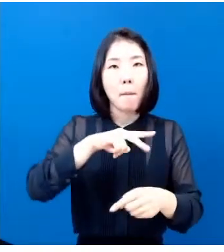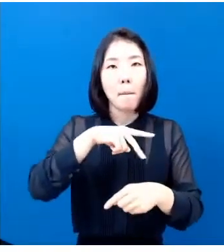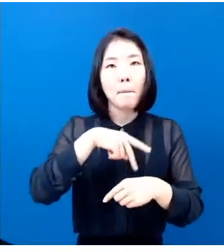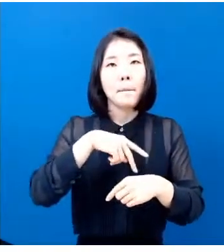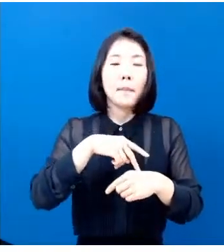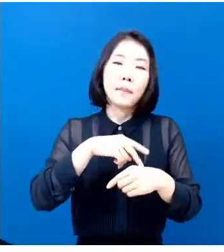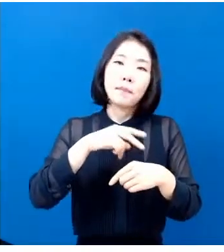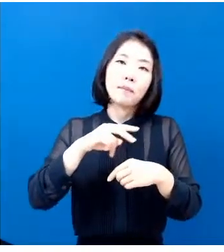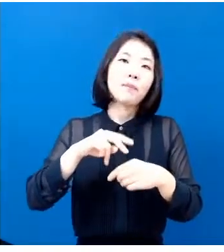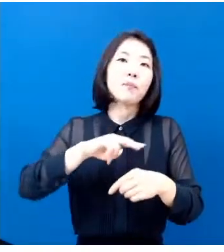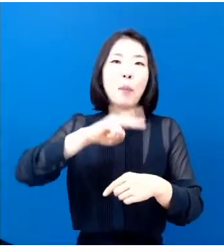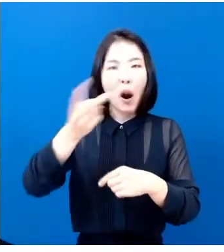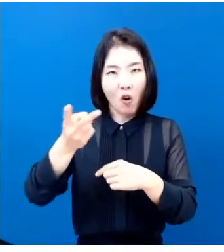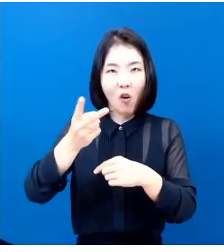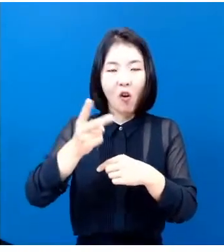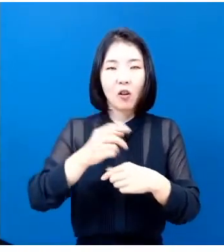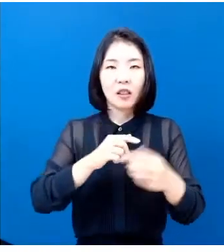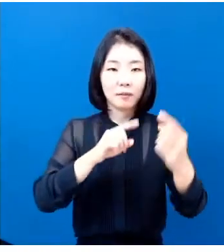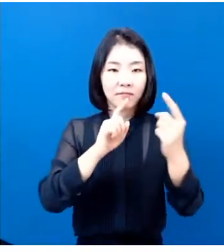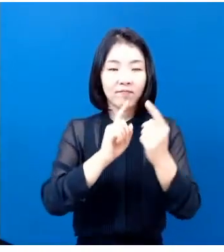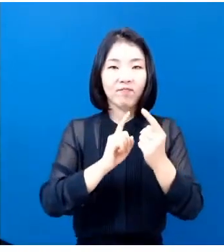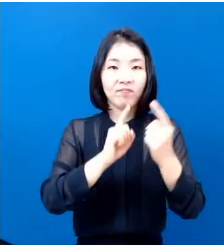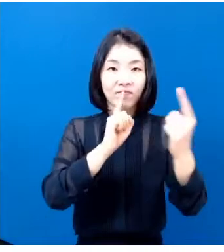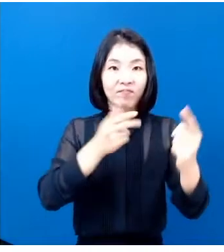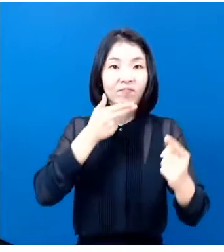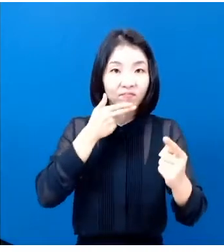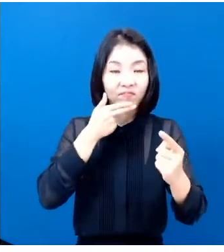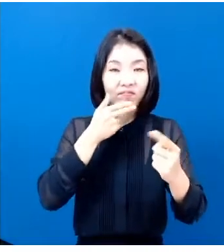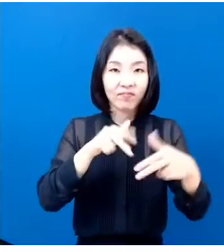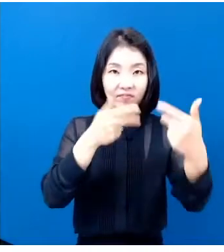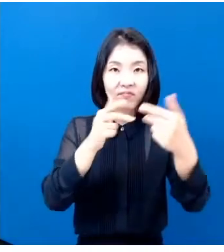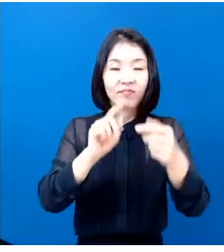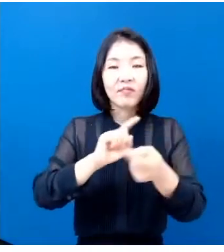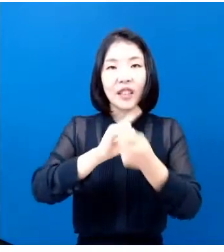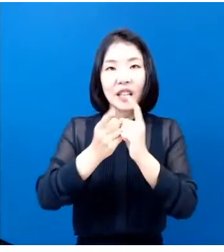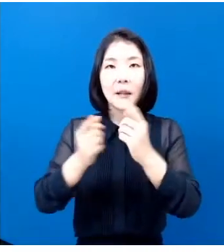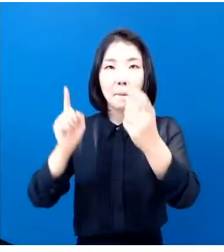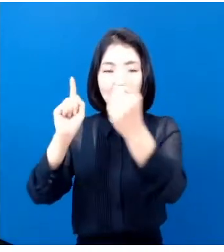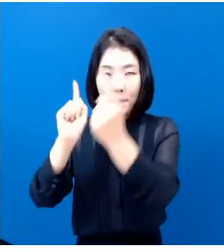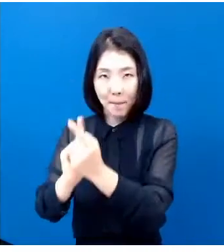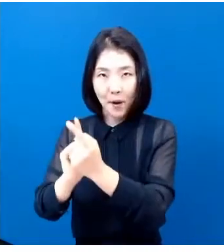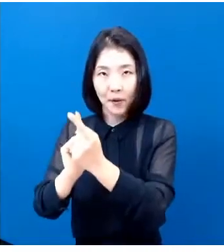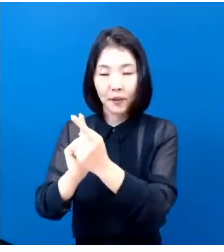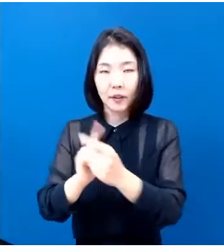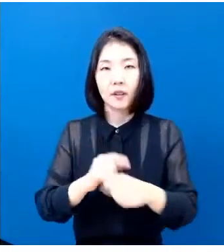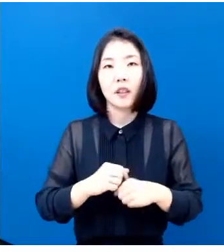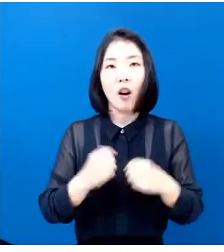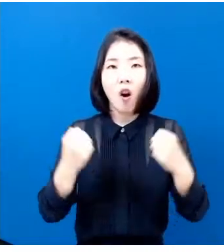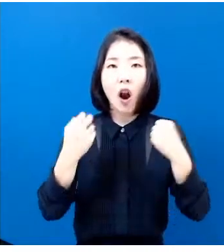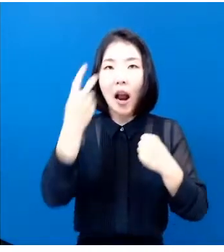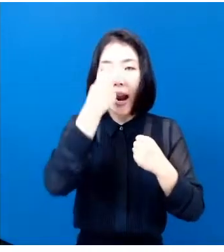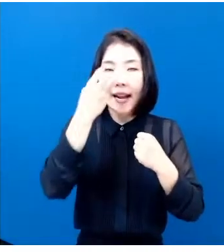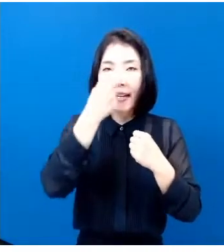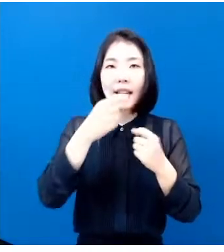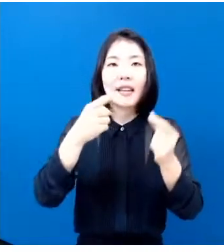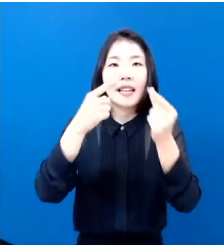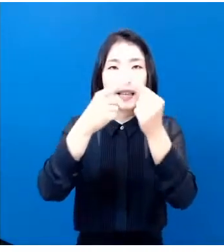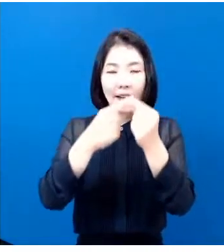실시하게 되었습니다 대면 서비스의 전환 으로 이루어진 것이 건강관리 1단계 프로그램입니다